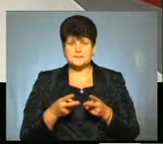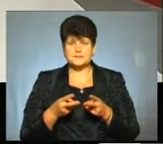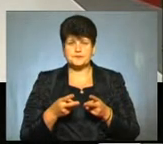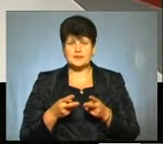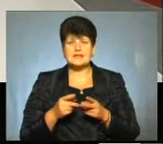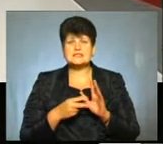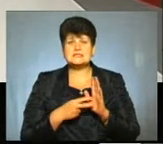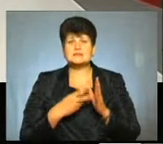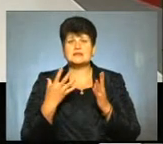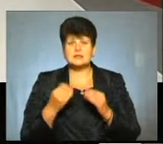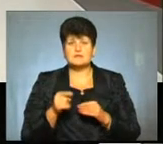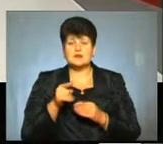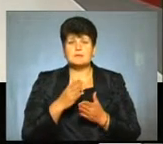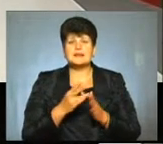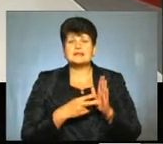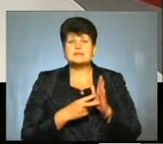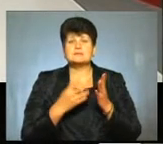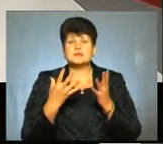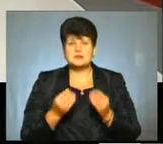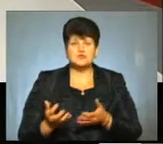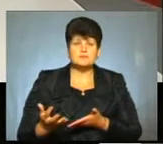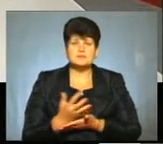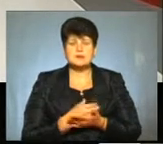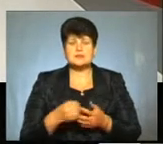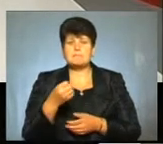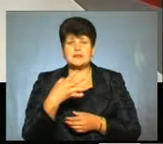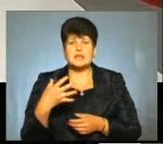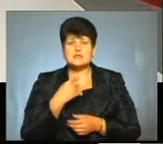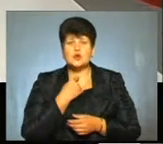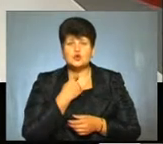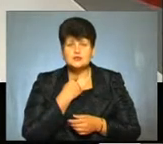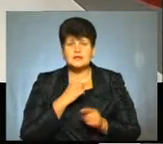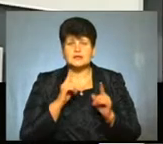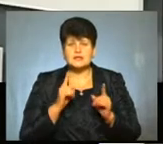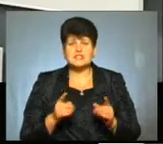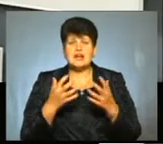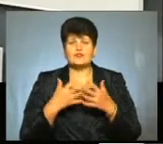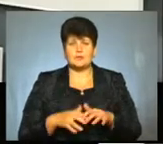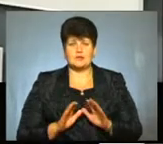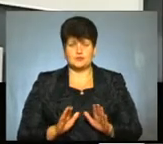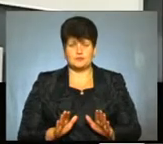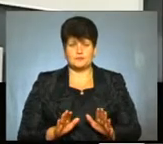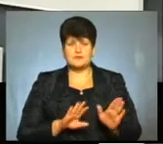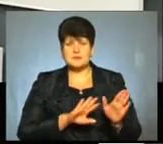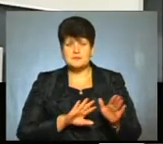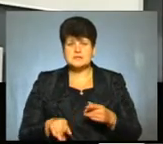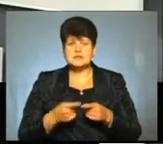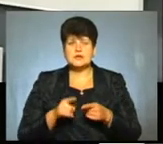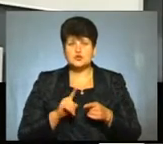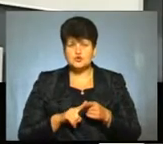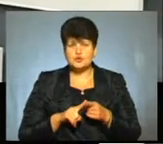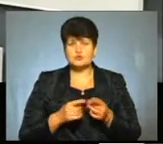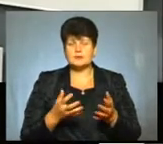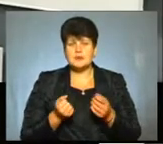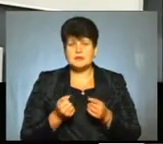автору посилання і 7 днів. І кажемо, ви маєте 7 днів для того, щоб зібрати 15 голосів, але тільки лише автоматизовано. Після цього, якщо автор